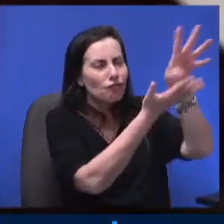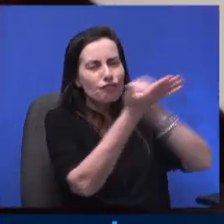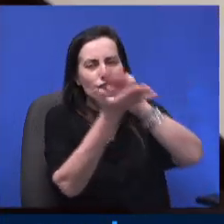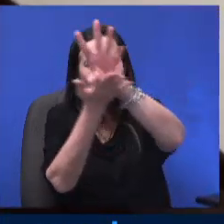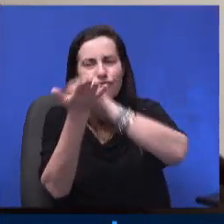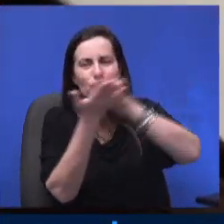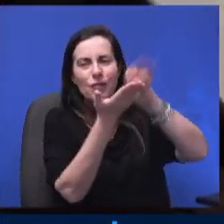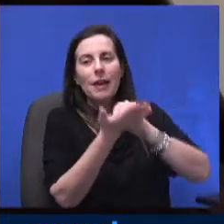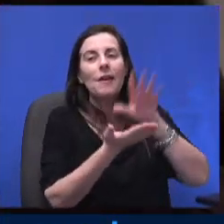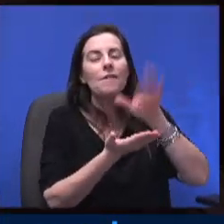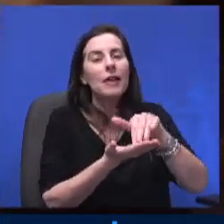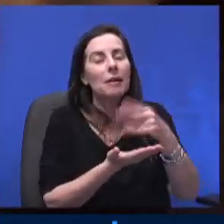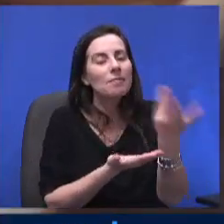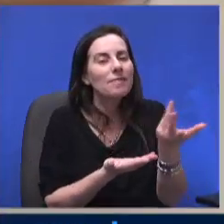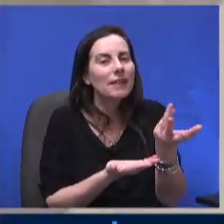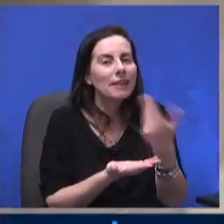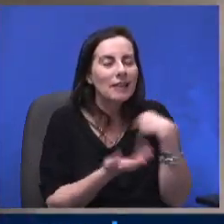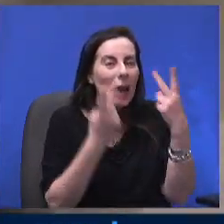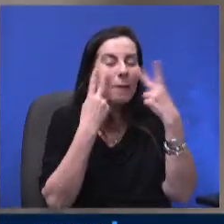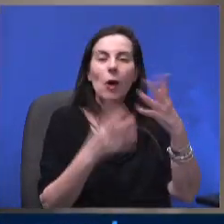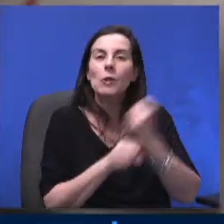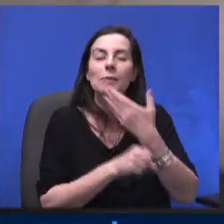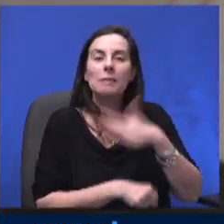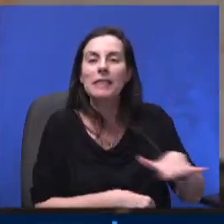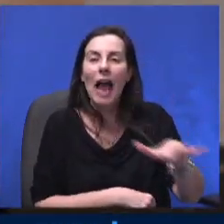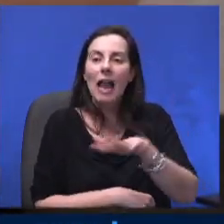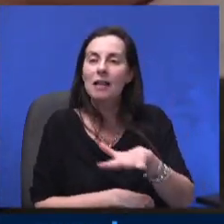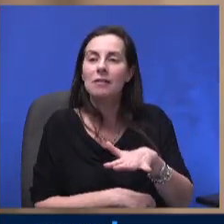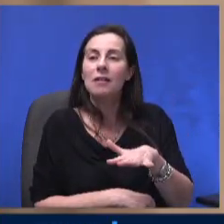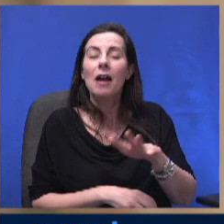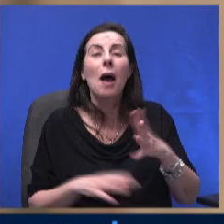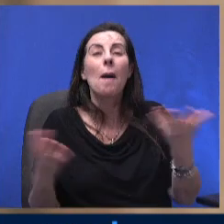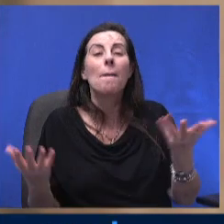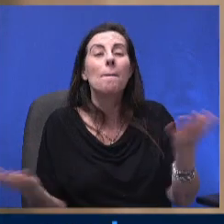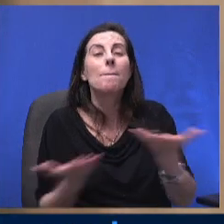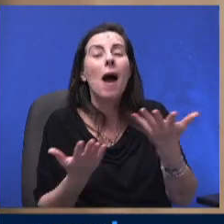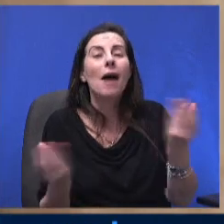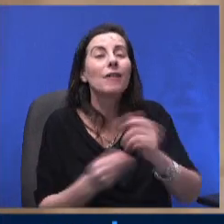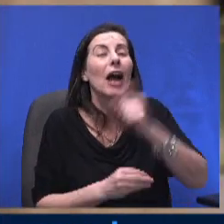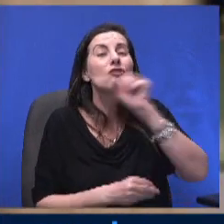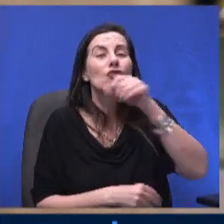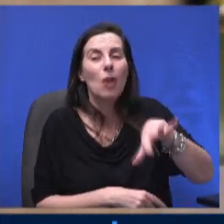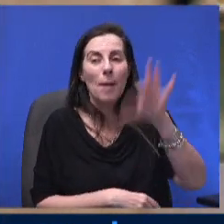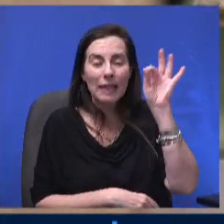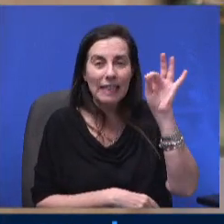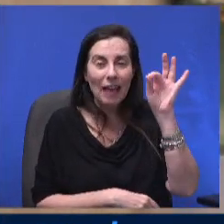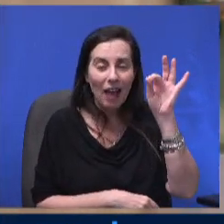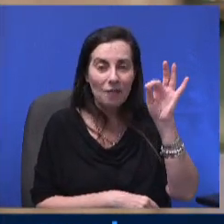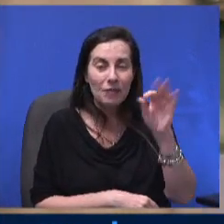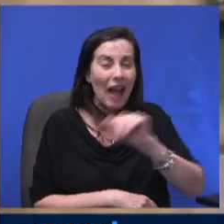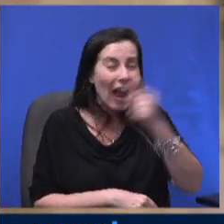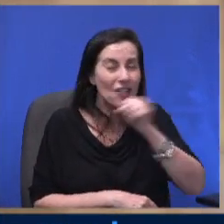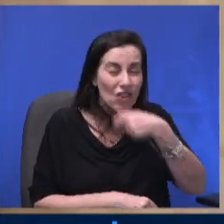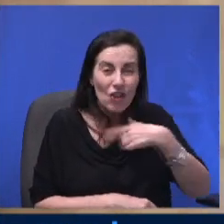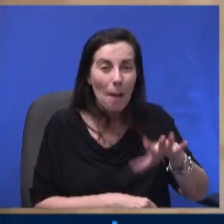את ההתססה המקומית. מה המתכון הכי עתיק שהגעת אליו? וואו, המתכון הכי עתיק שהגעתי אליו, יש